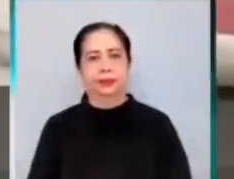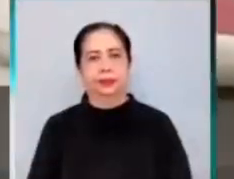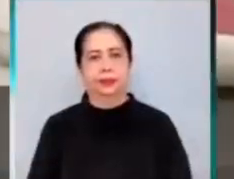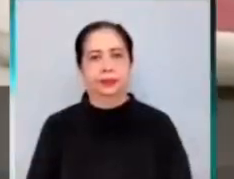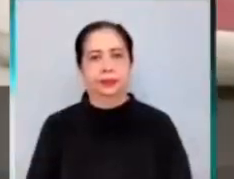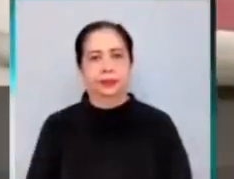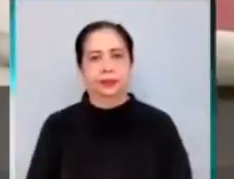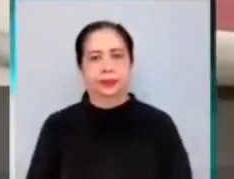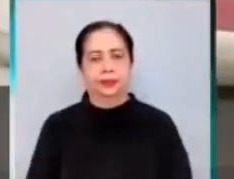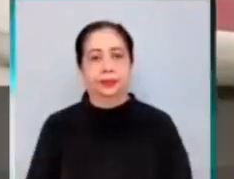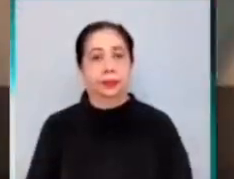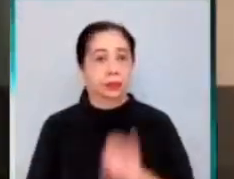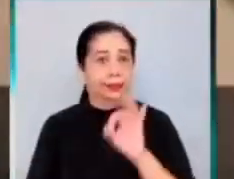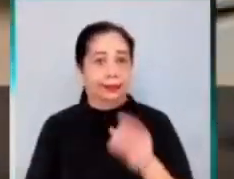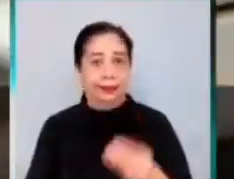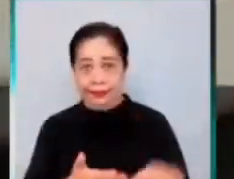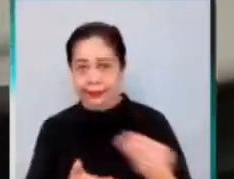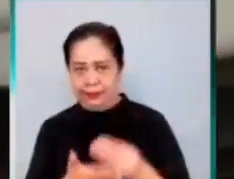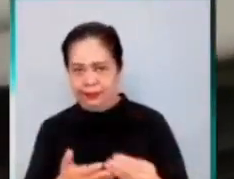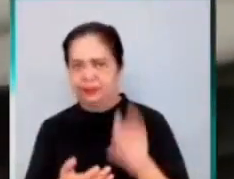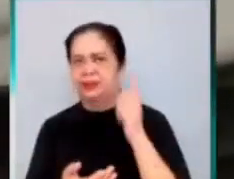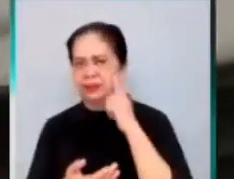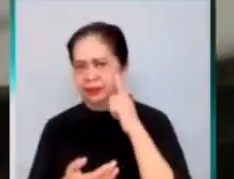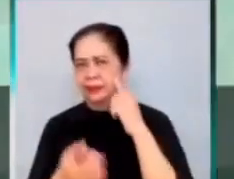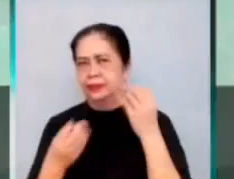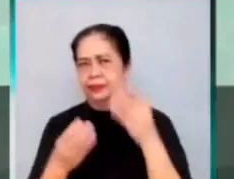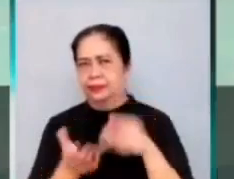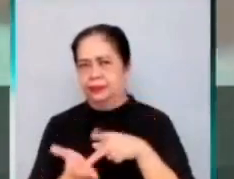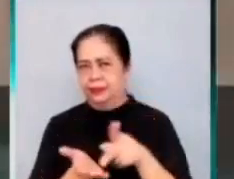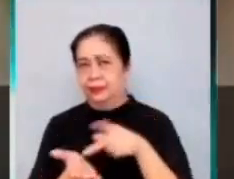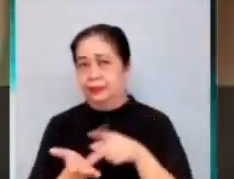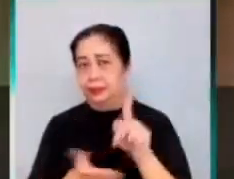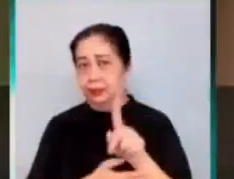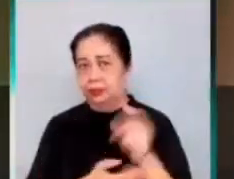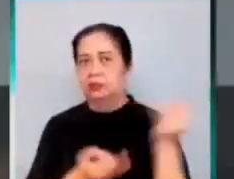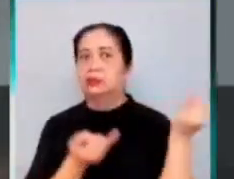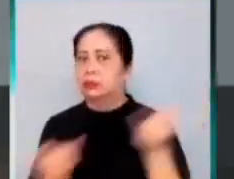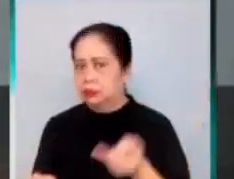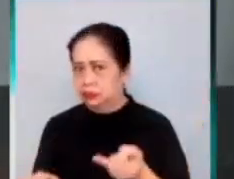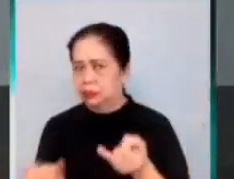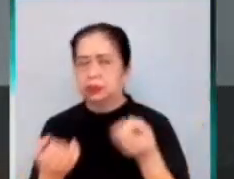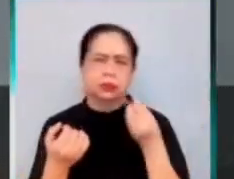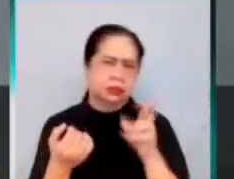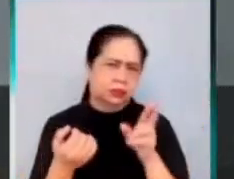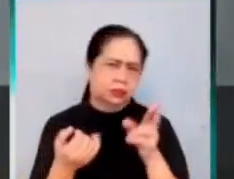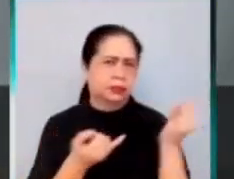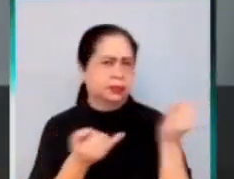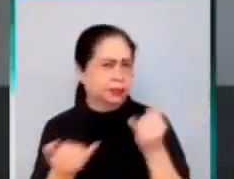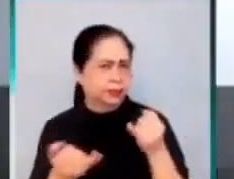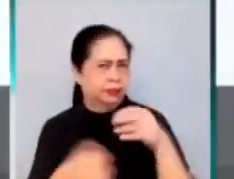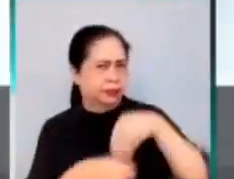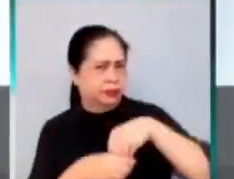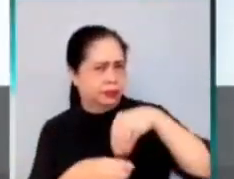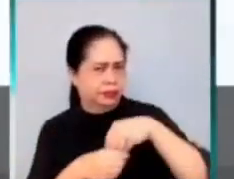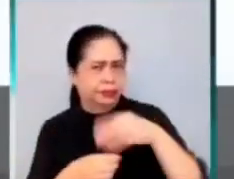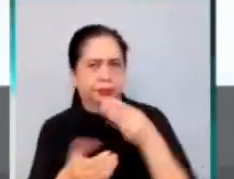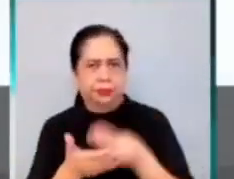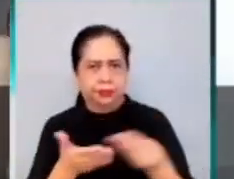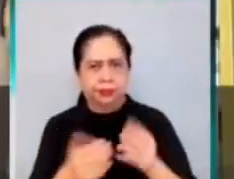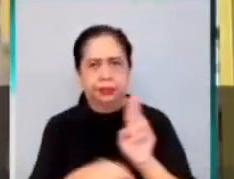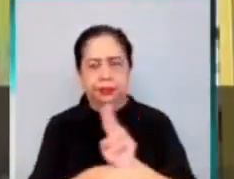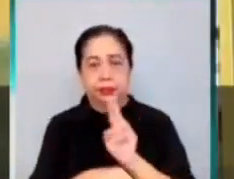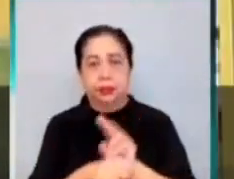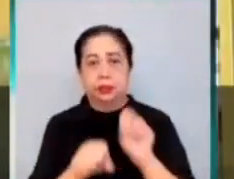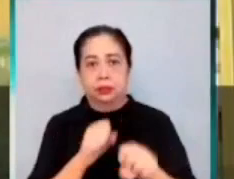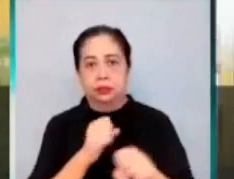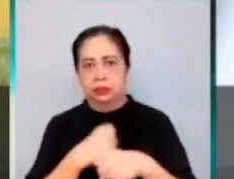Kapag namimili, malamang marami sa babayaran mo imported. O kaya imported ang sangkap o materyales na ginamit para mabuo